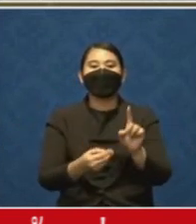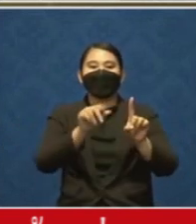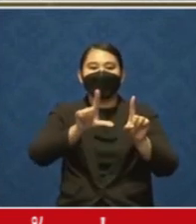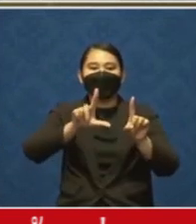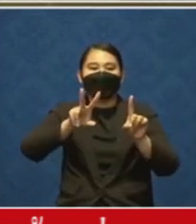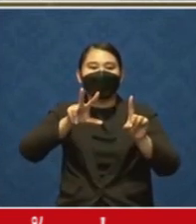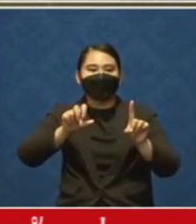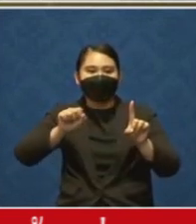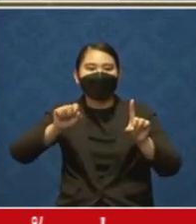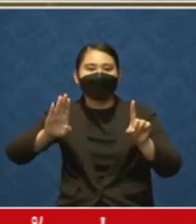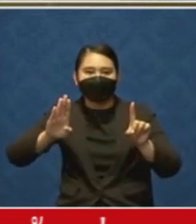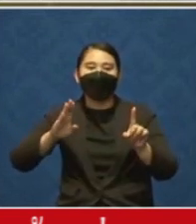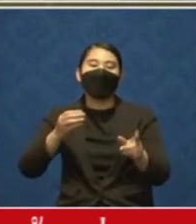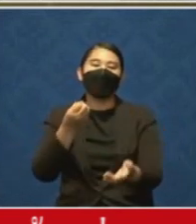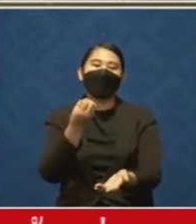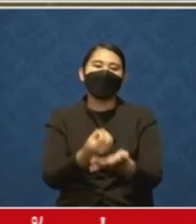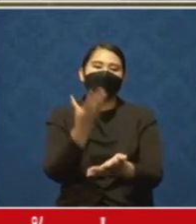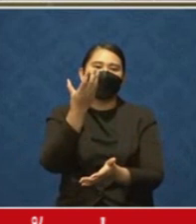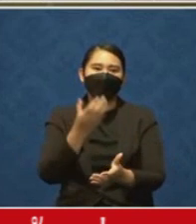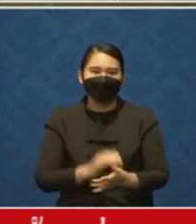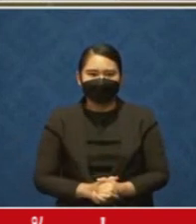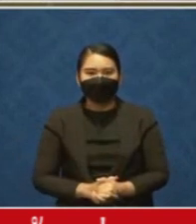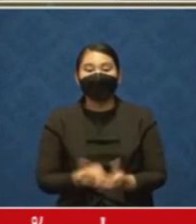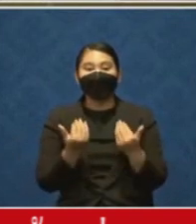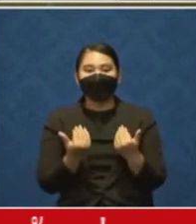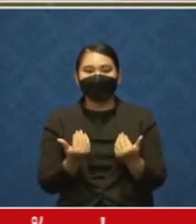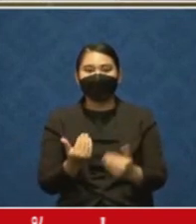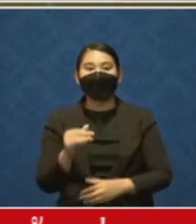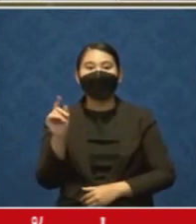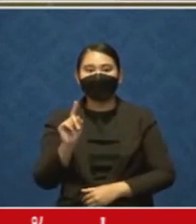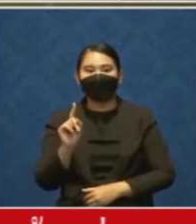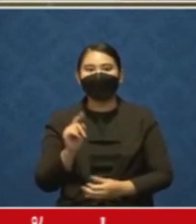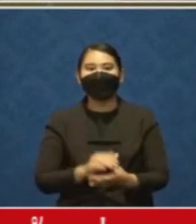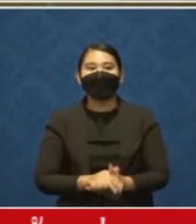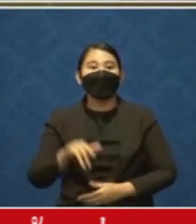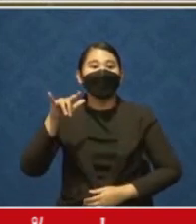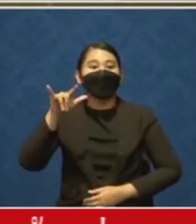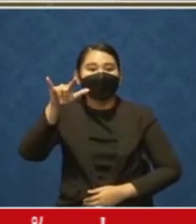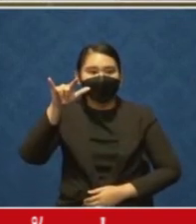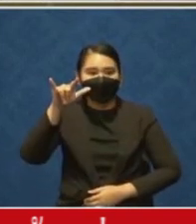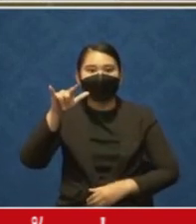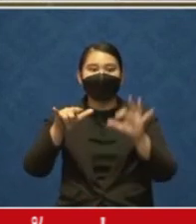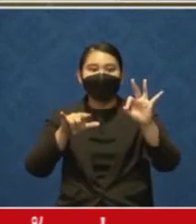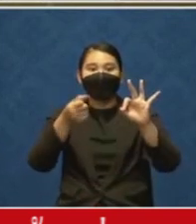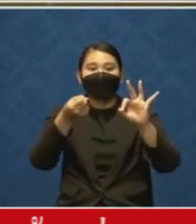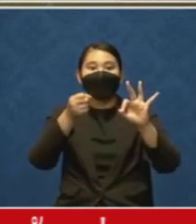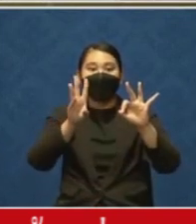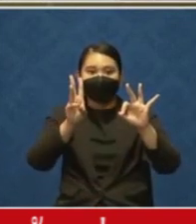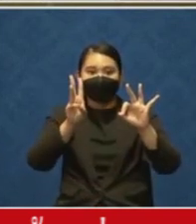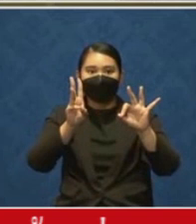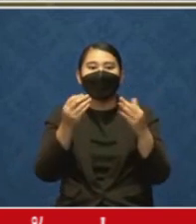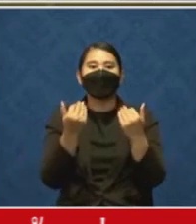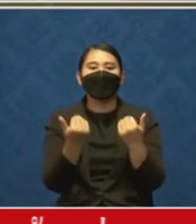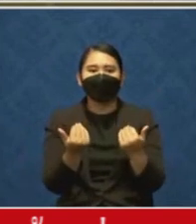1,300,000 บาทครับซึ่งสูงมากครับท่านประธานครับปัจจุบันเนี่ยท่านประธานฮะเครื่องบิน F-16 เราเนี่ยนะครับที่ใ